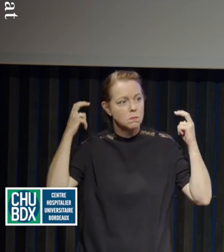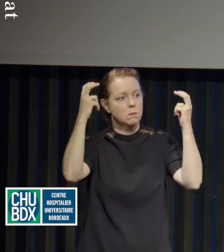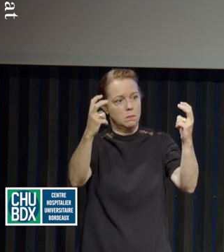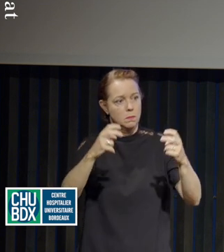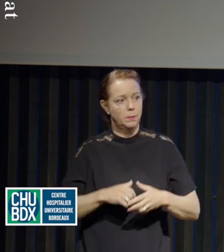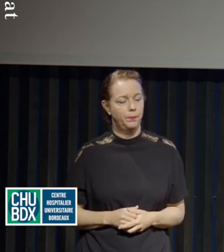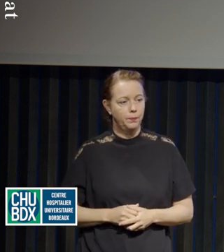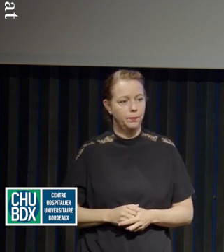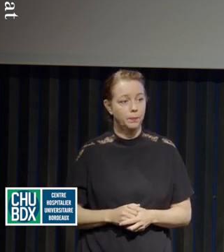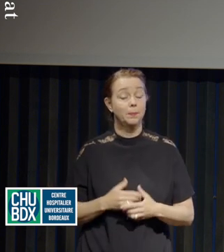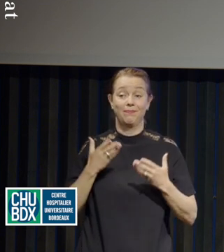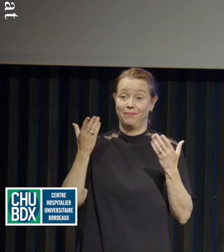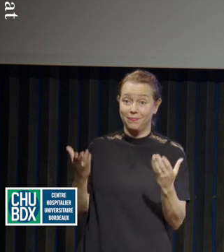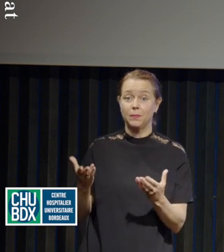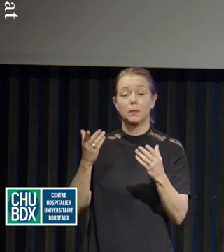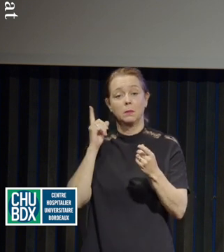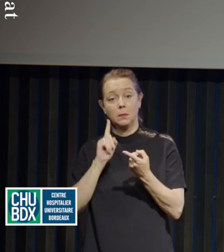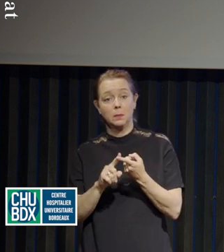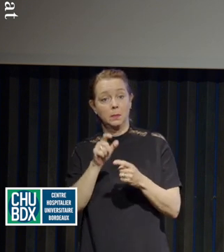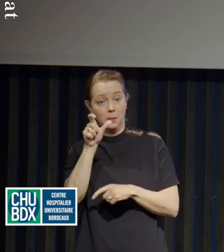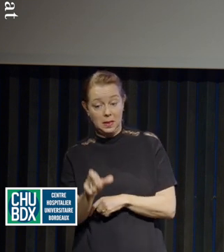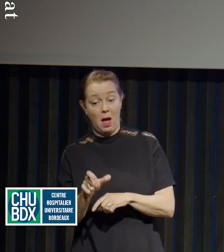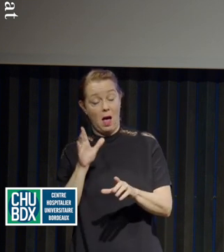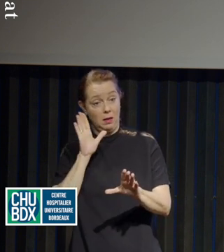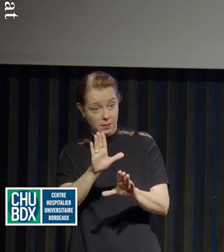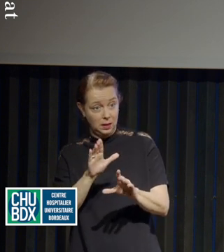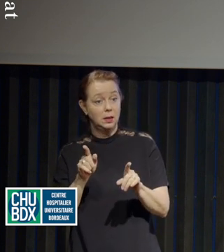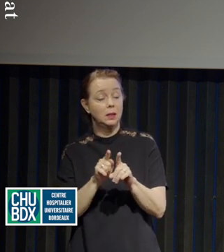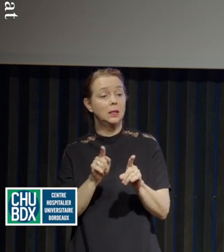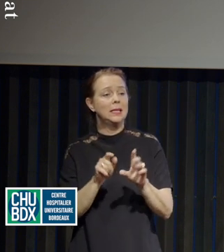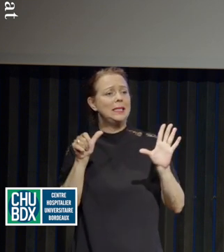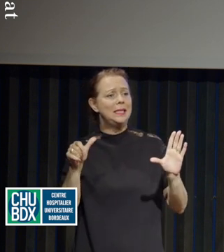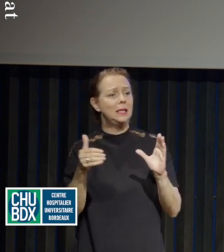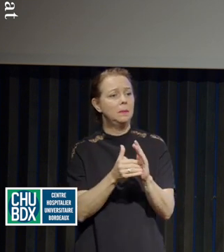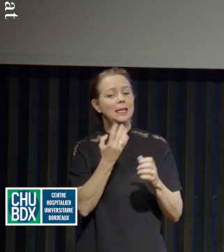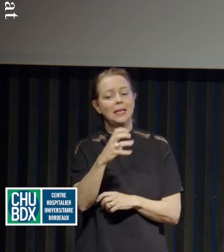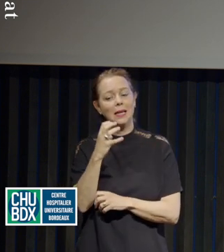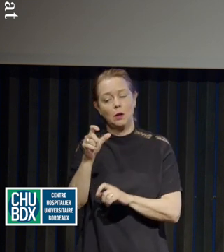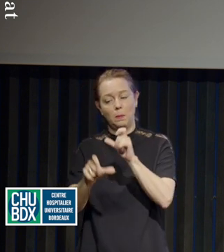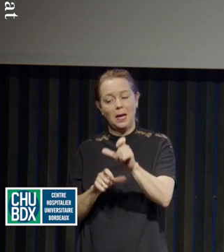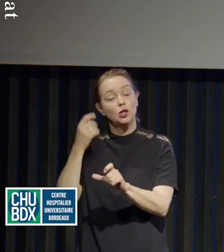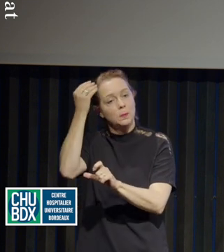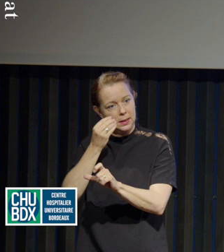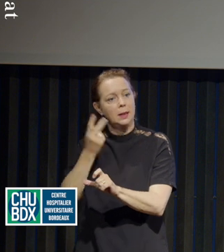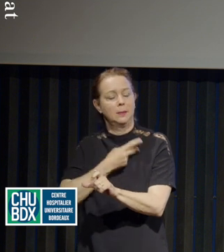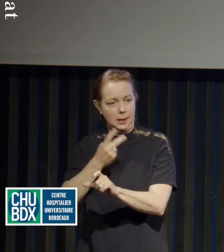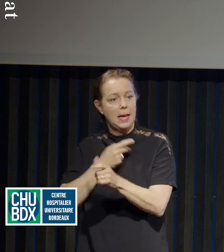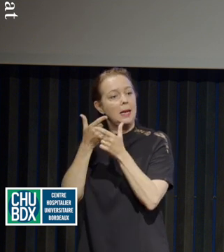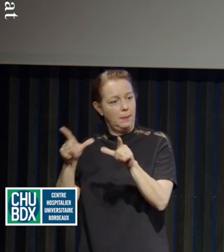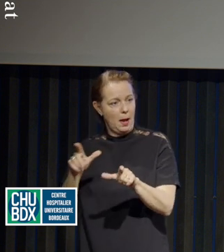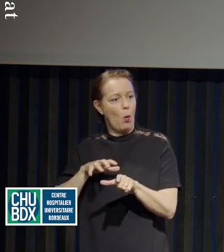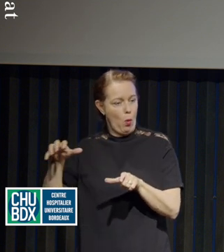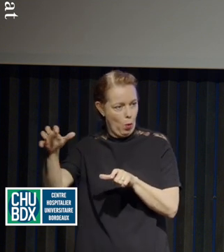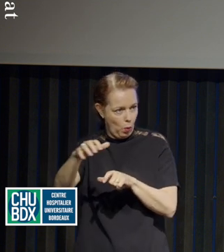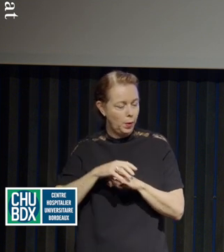activité clinique publique, il faut ajouter l'activité clinique de plus de 6 400 psychiatres libéraux la psychiatrie qui